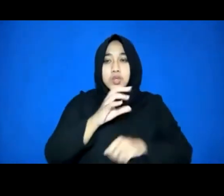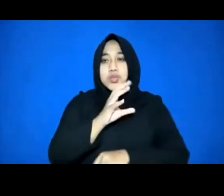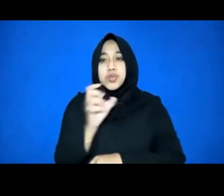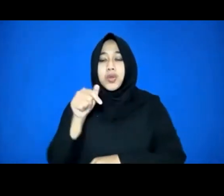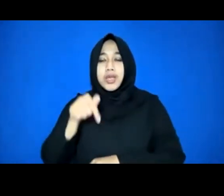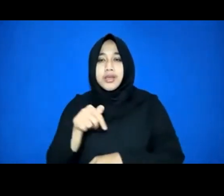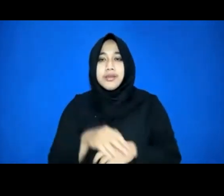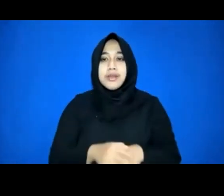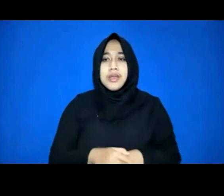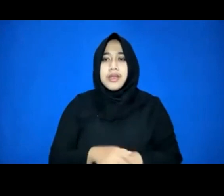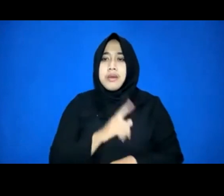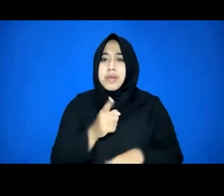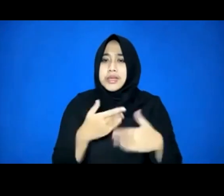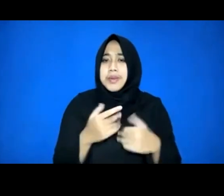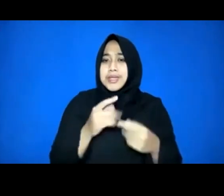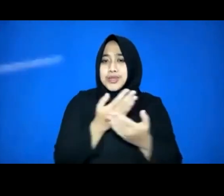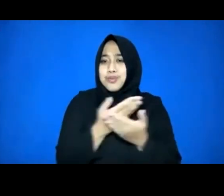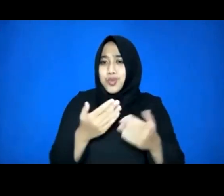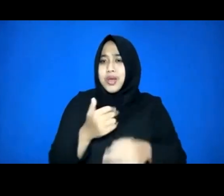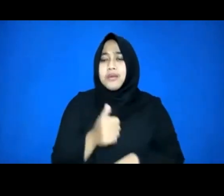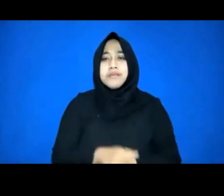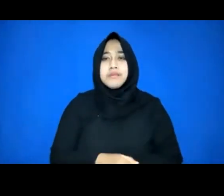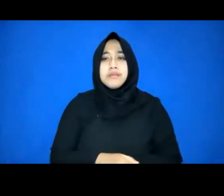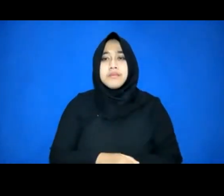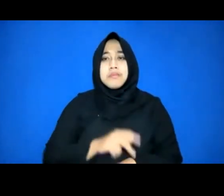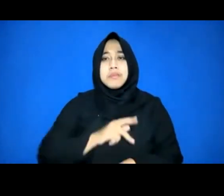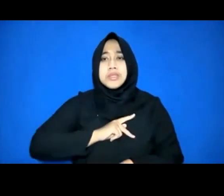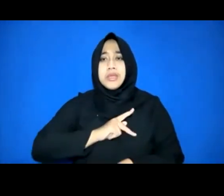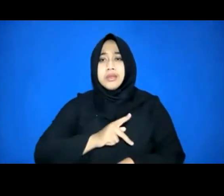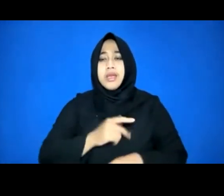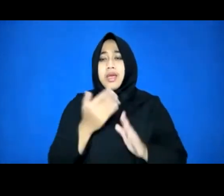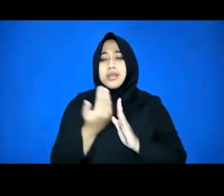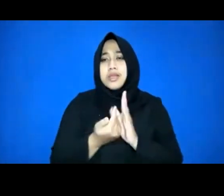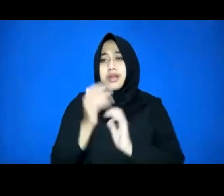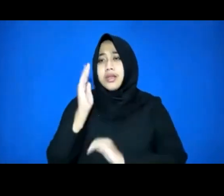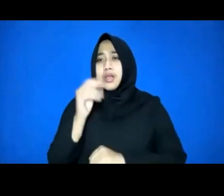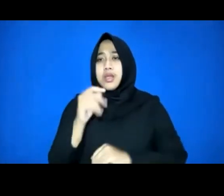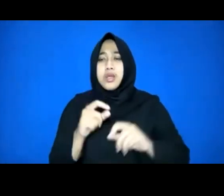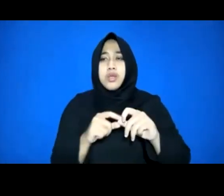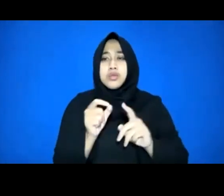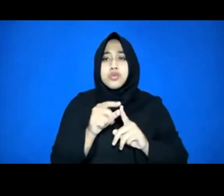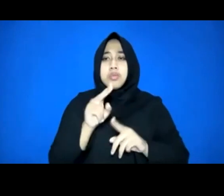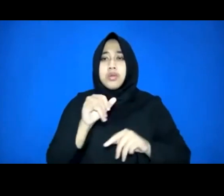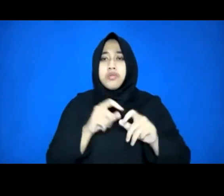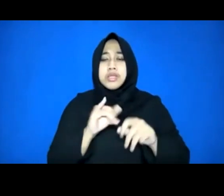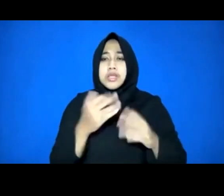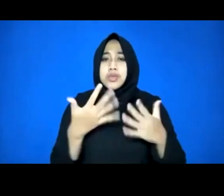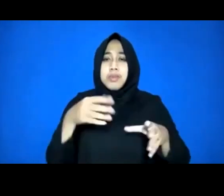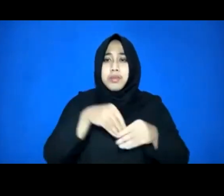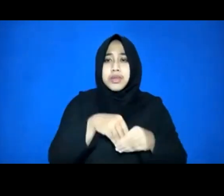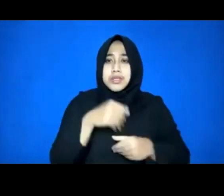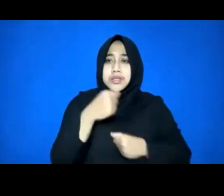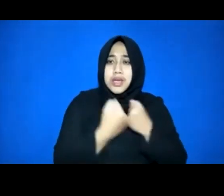dan juga tentu saja kepada seluruh peserta di dalam sesi talk show tentang supervisi ini yang telah berpartisipasi secara